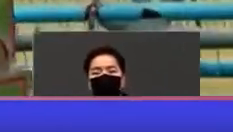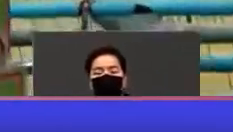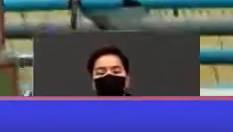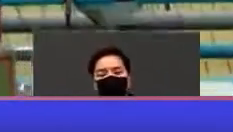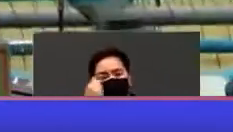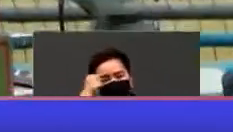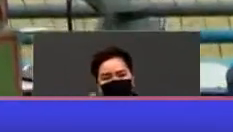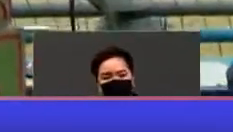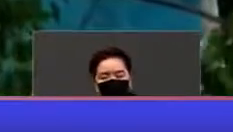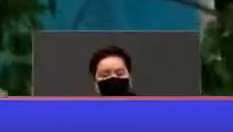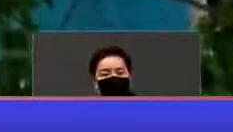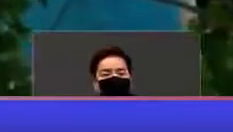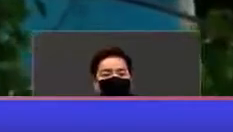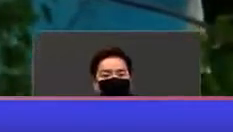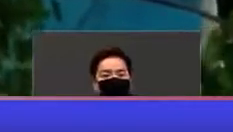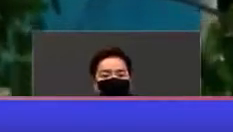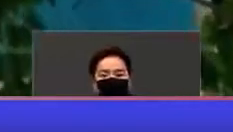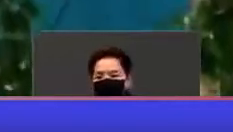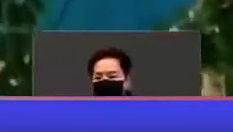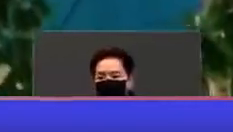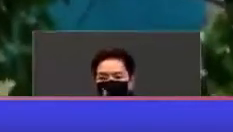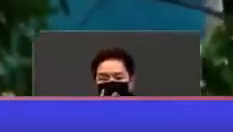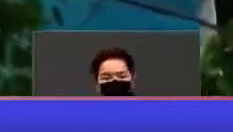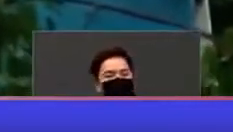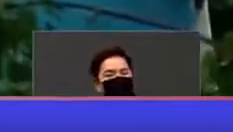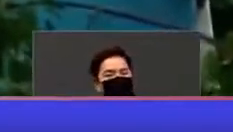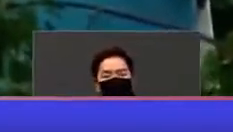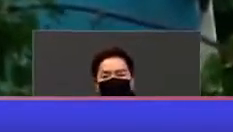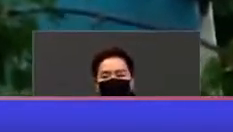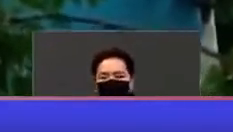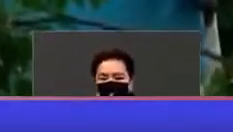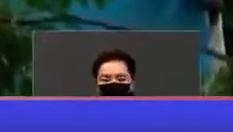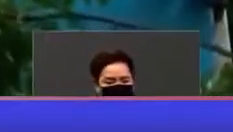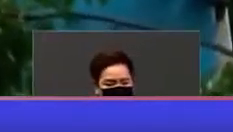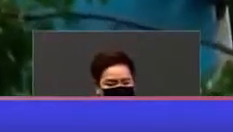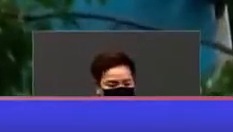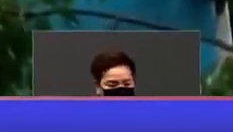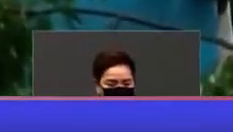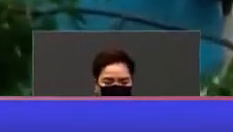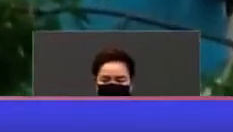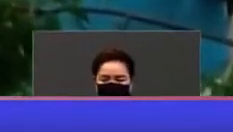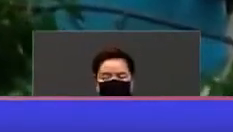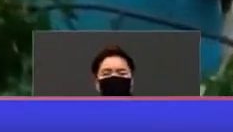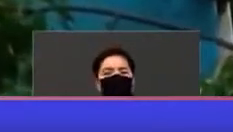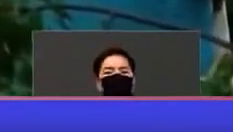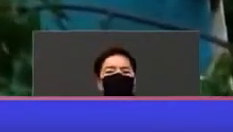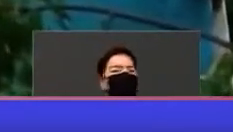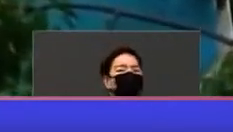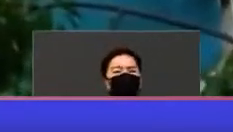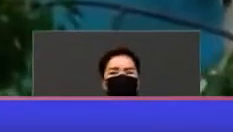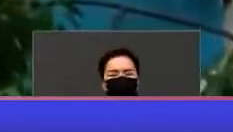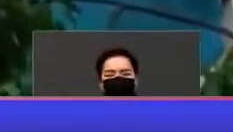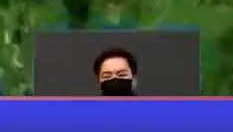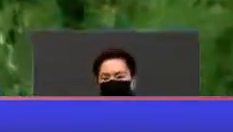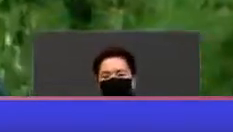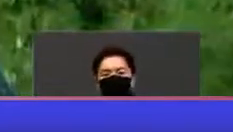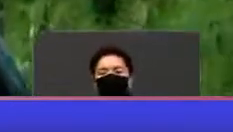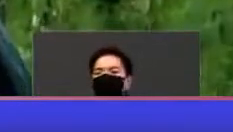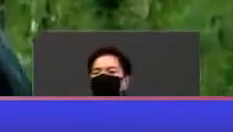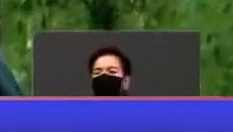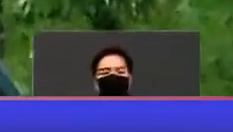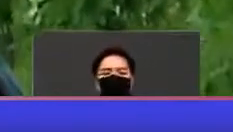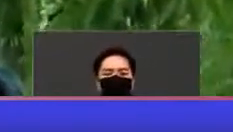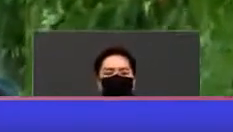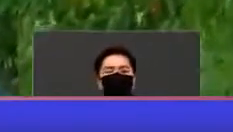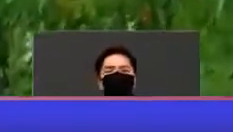เดตสถานะเกษตรกรของท่านด้วยกับกรมส่งเสริมการเกษตรก่อนเกิดภัยมีพื้นที่เสียหายจริง